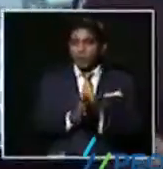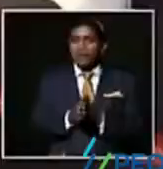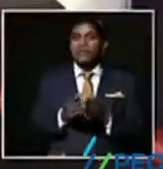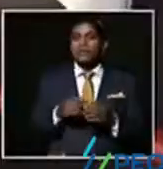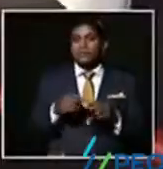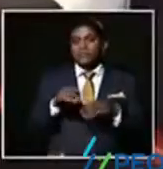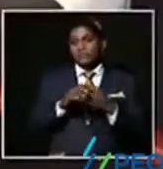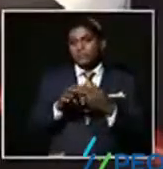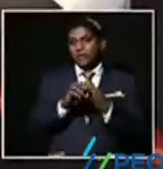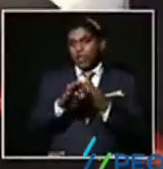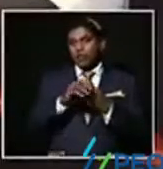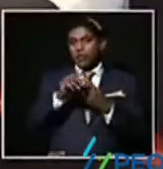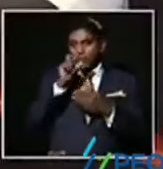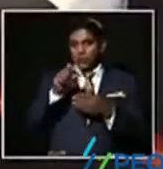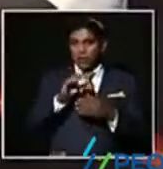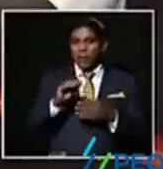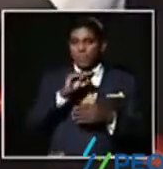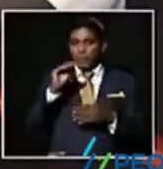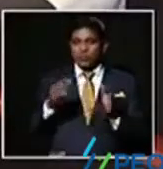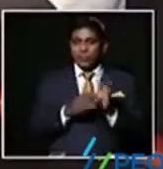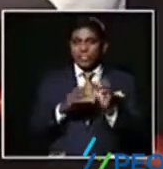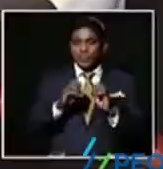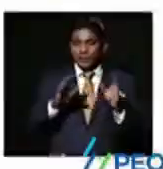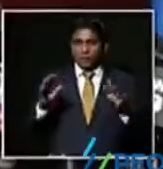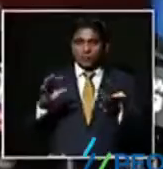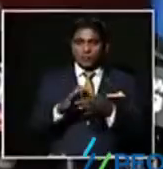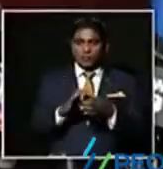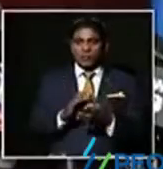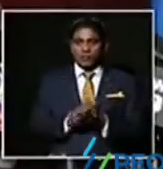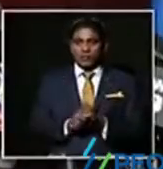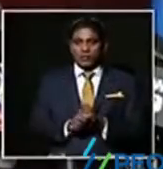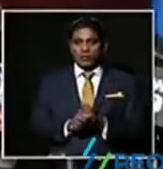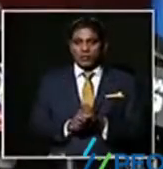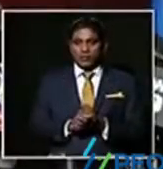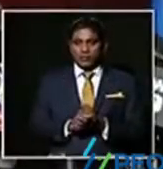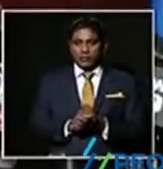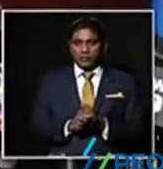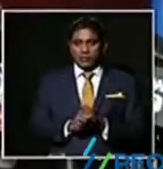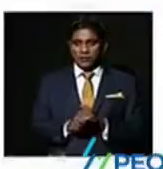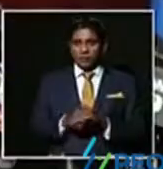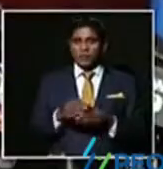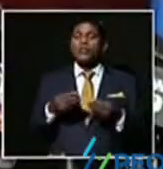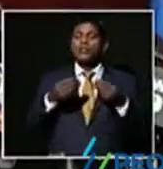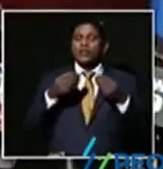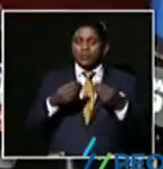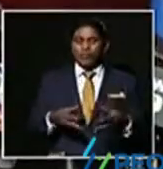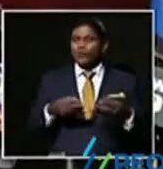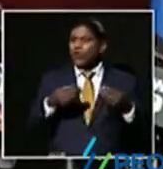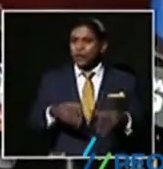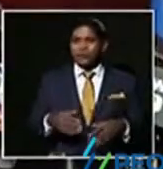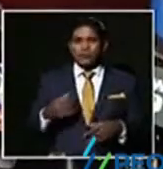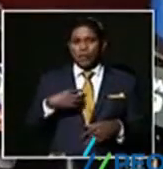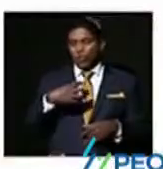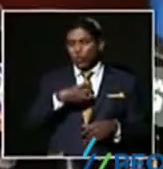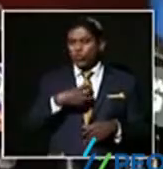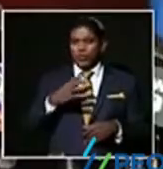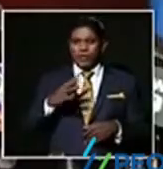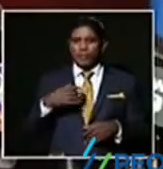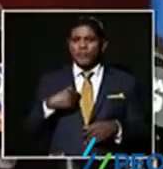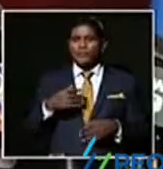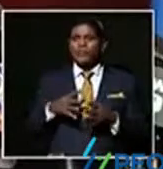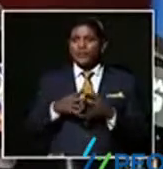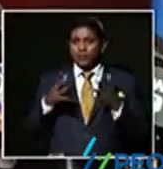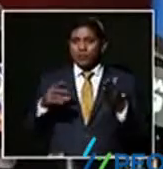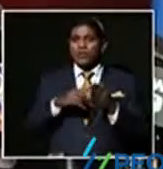නැරඹුවා. අනතුරුව ඔහු මාධ්‍ය හමුවකට සහභාගී වුණා. මේ පරාජය මට පුද්ගලික අයිතුන් දෙයක් නෙවෙයි. මේක සමස්තයක් වශයෙන් ශ්‍රී